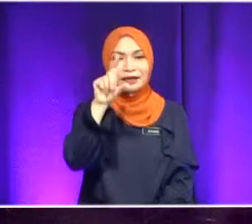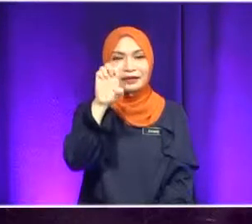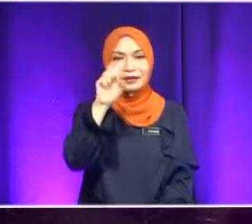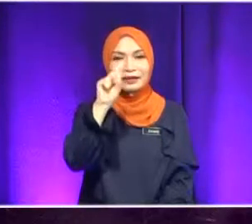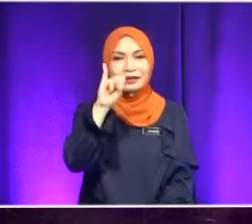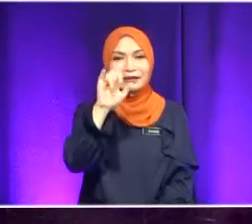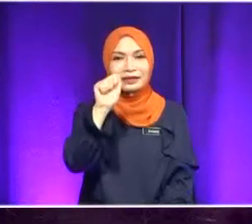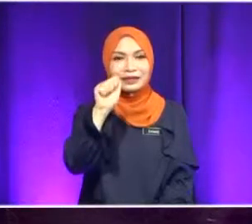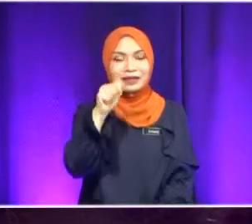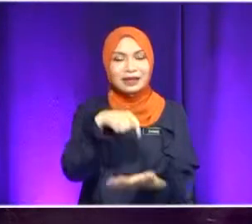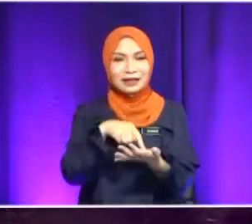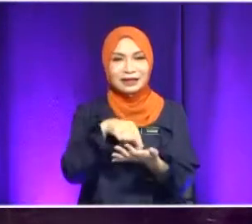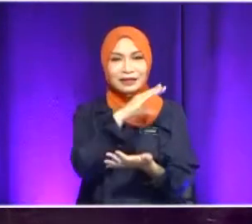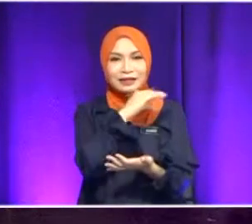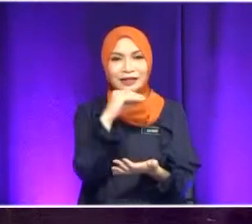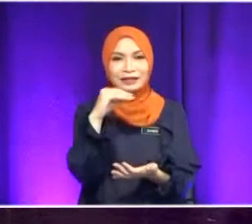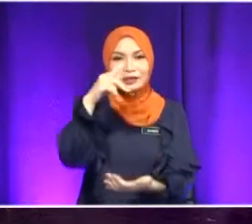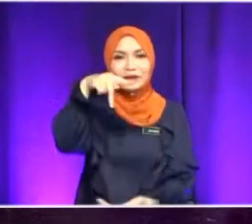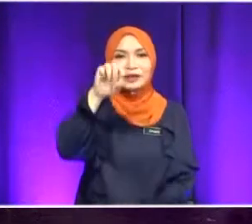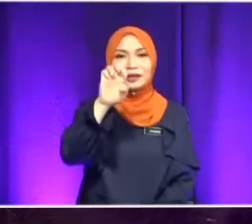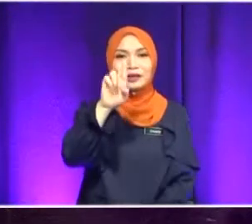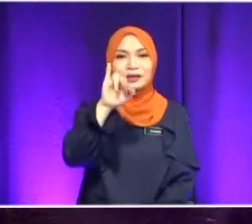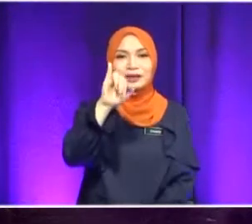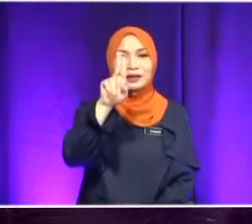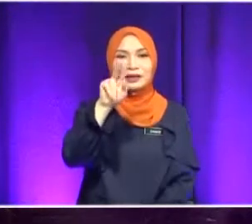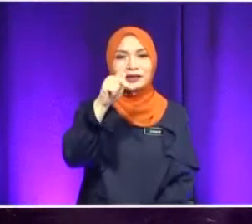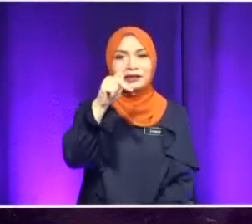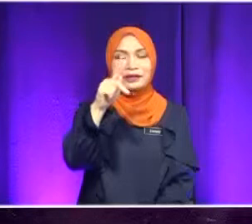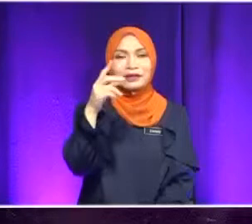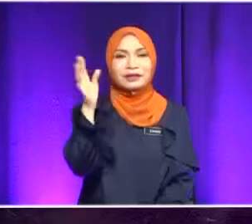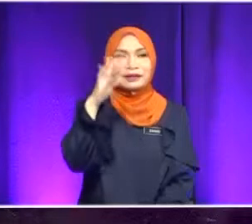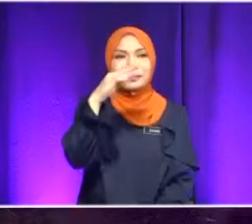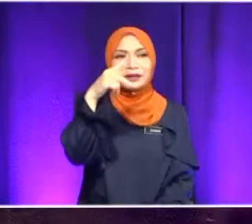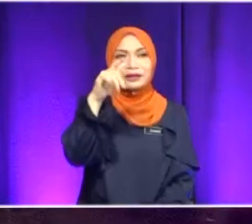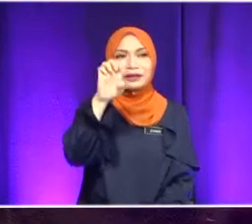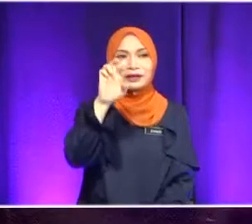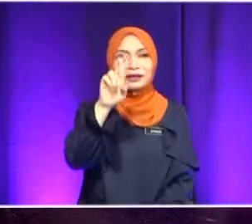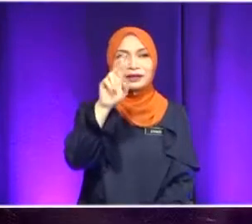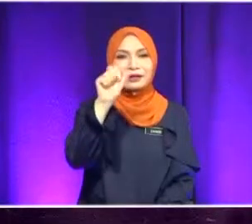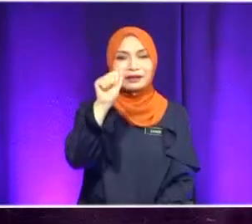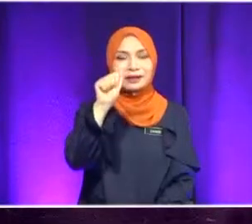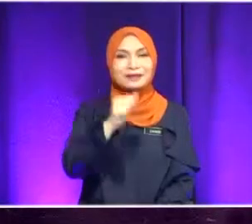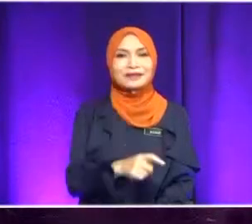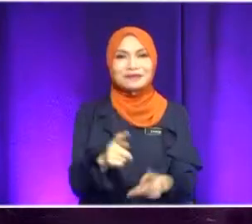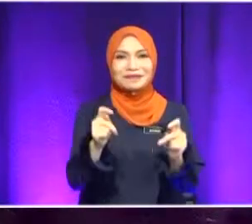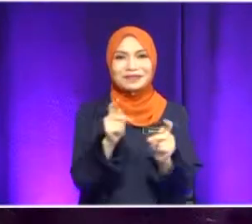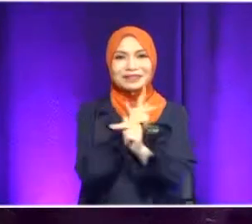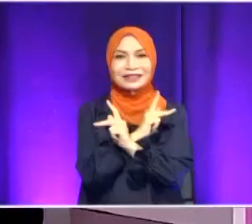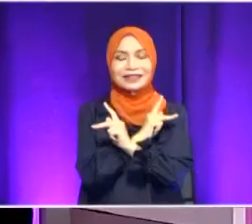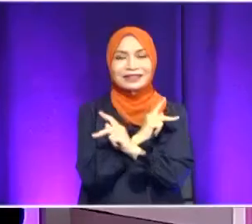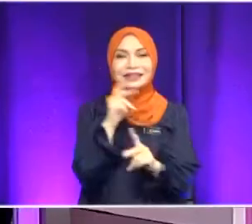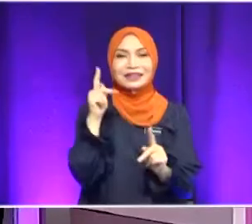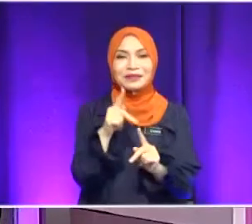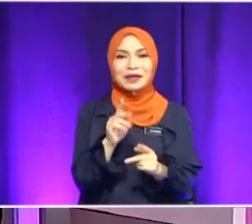jadi cengkeh dapat membantu Mama saya buang fobia yang menyediakan bunga reflesia ini tuh bahan bantu mengajar Oke kita teruskan dengan